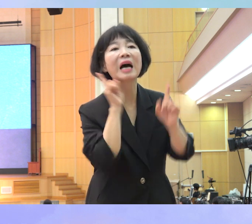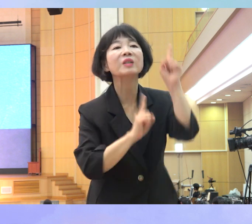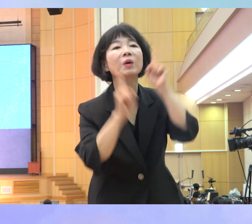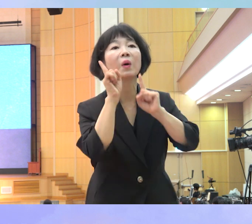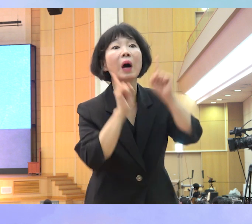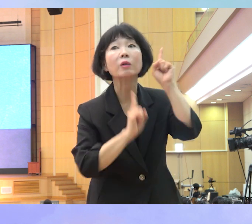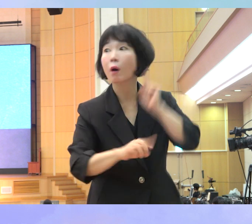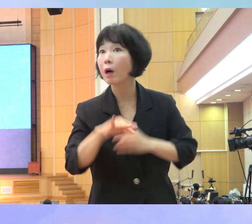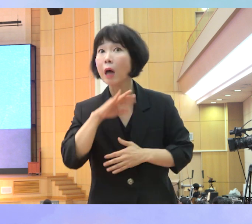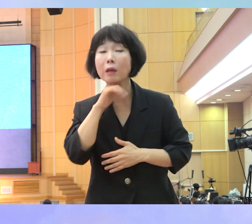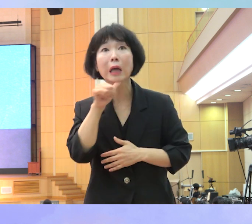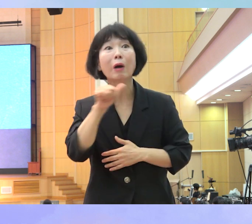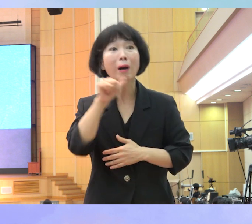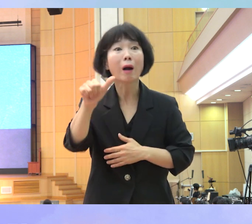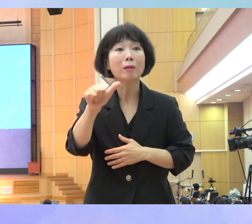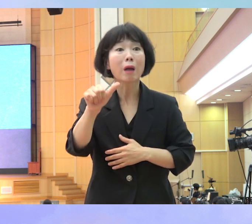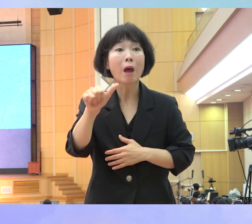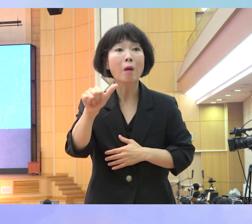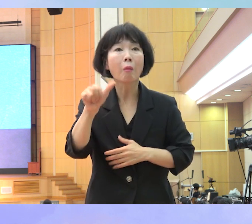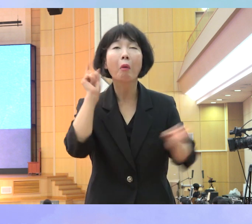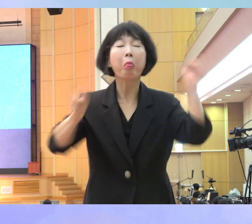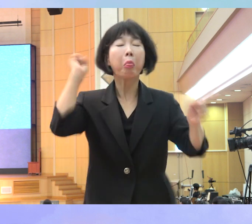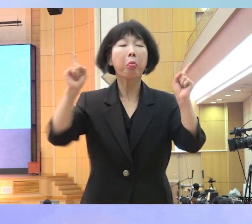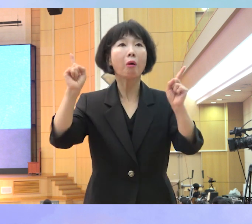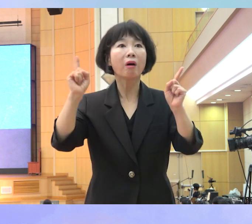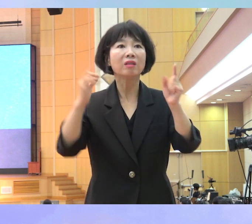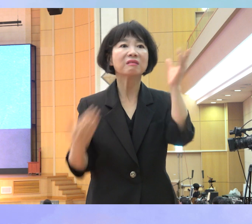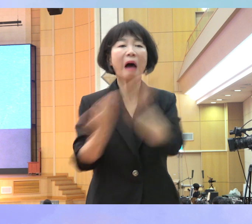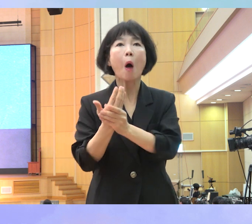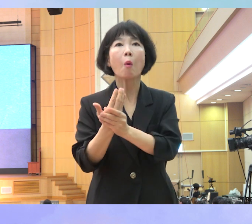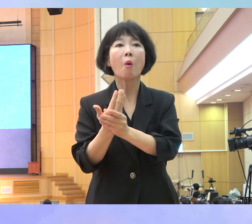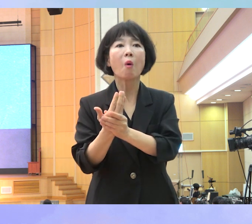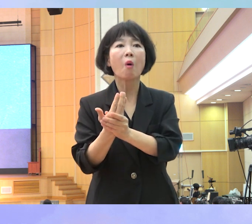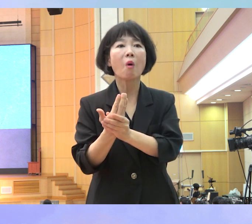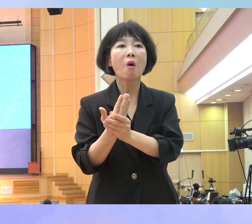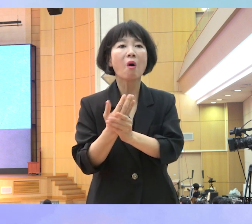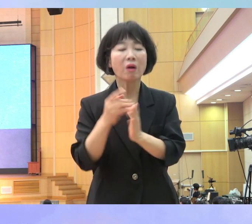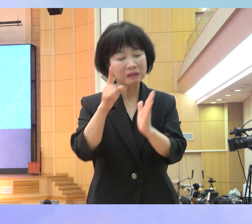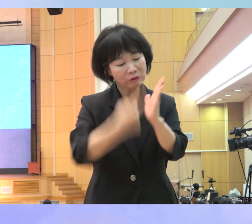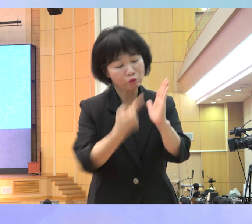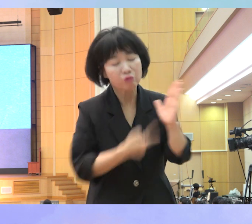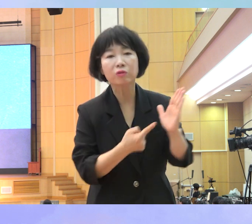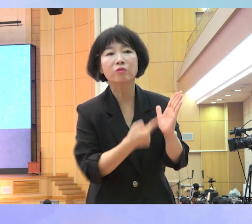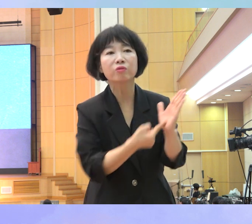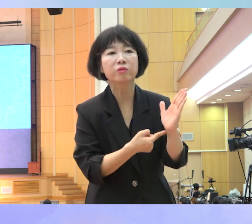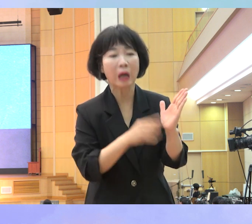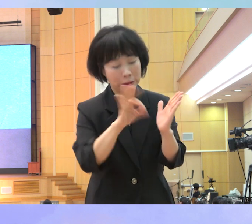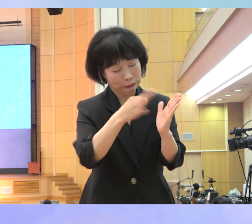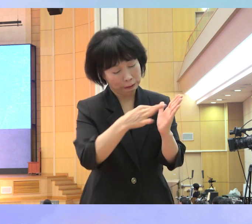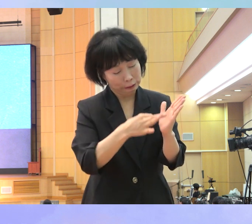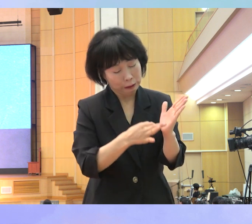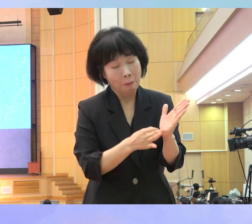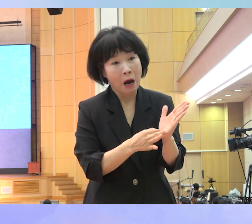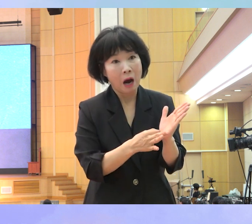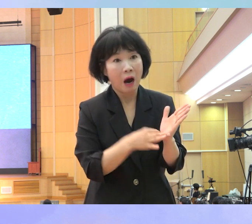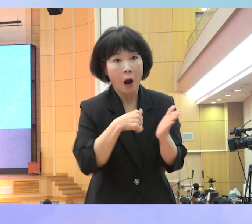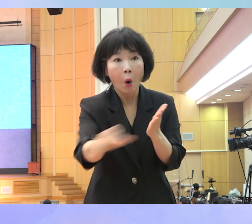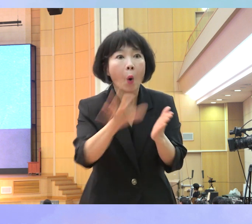상처가 5살 땐가 난 상처인데 지금도 없어지지 않아요. 평생 없어지지 않을 겁니다. 제가 죽어야 없어질